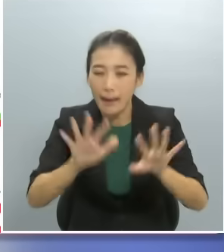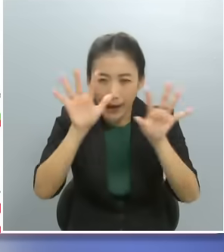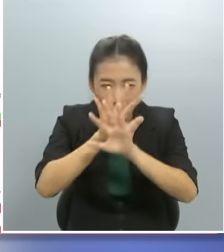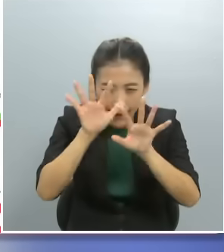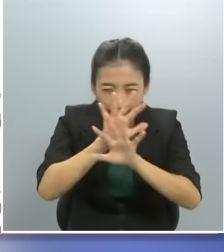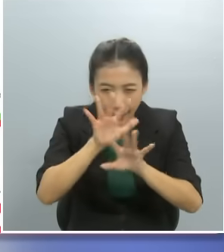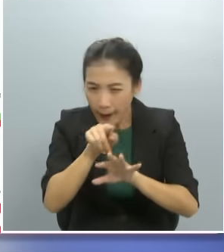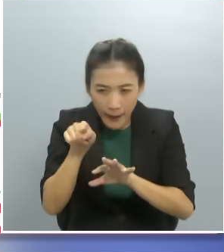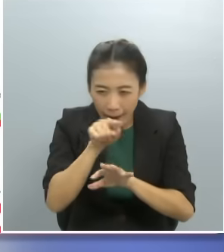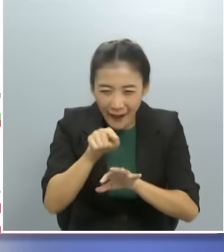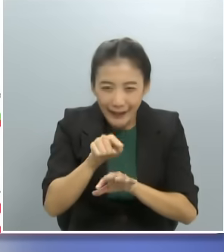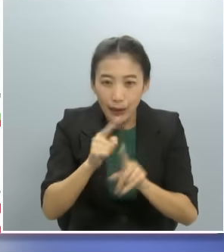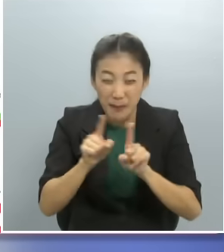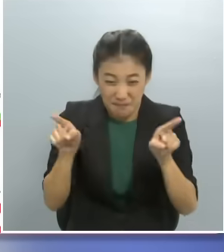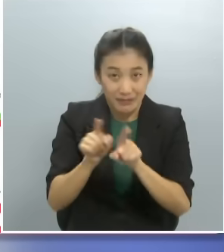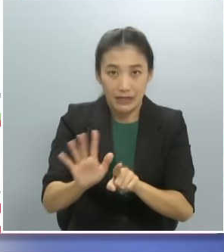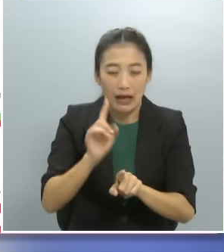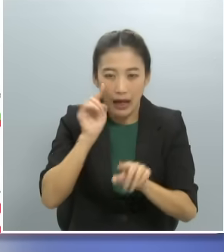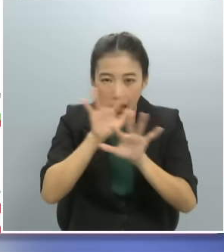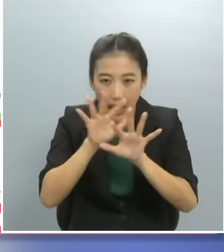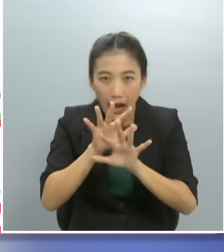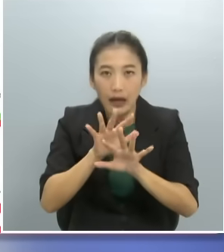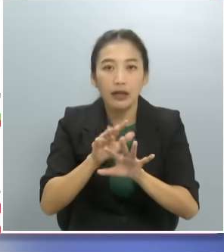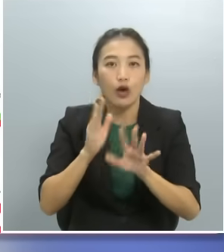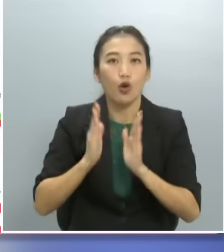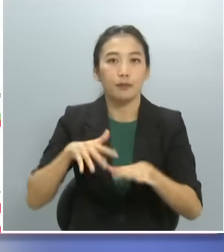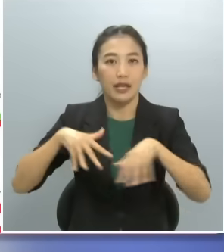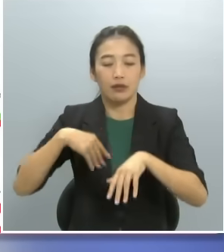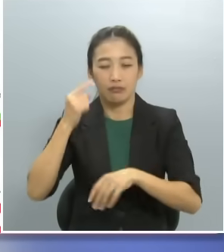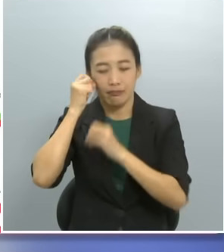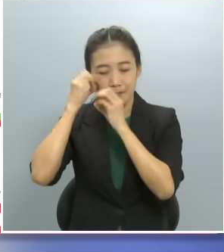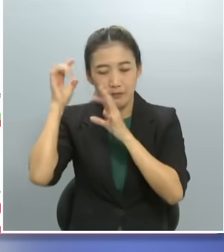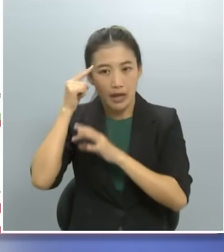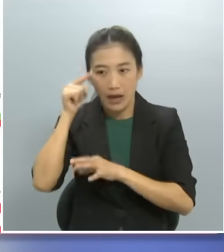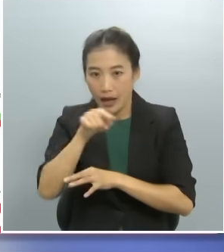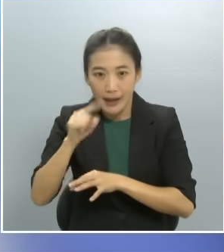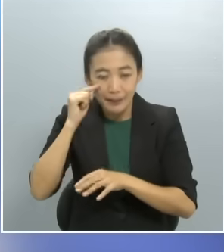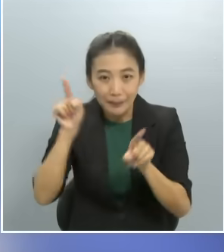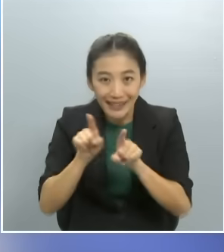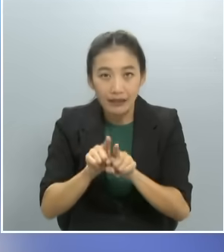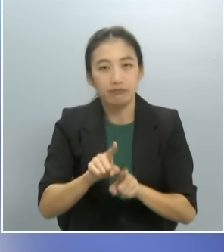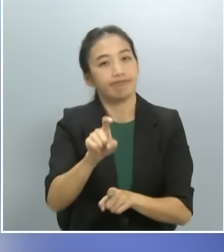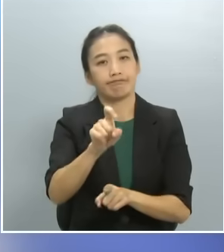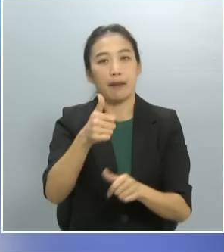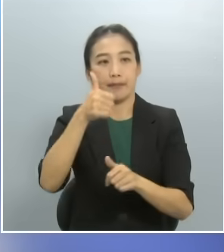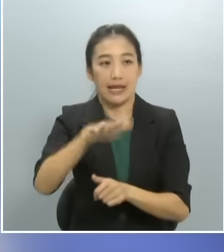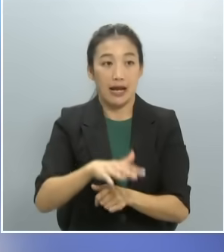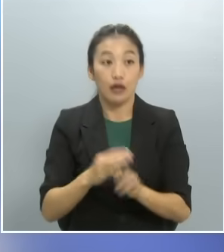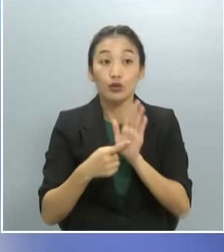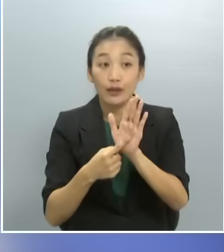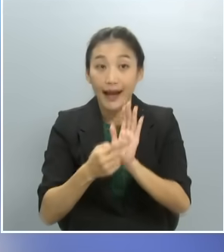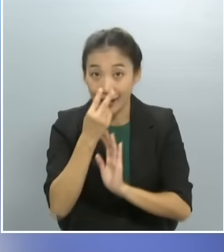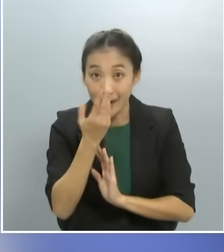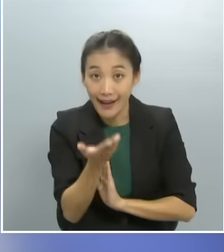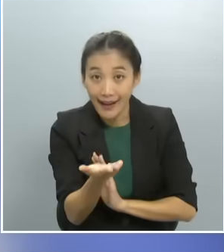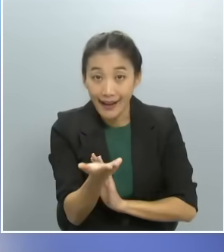เคียงก็ทำไม่ได้นะคะเพราะว่าจะทำให้ประชาชนเกิดความสับสนก็คือที่เห็นเขาเขียวๆอ่านี่